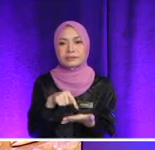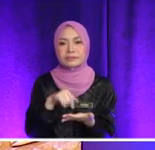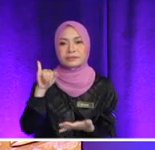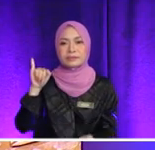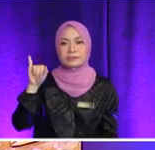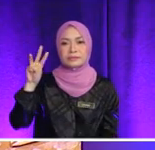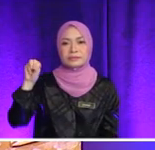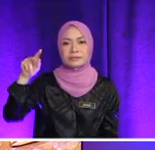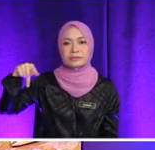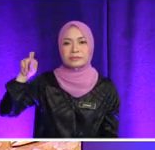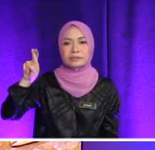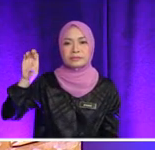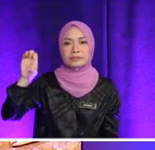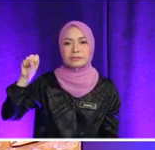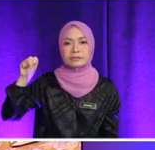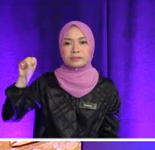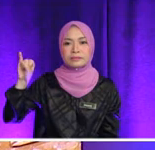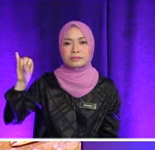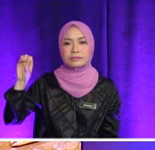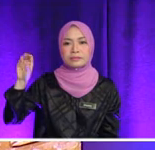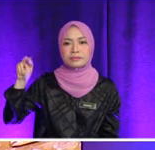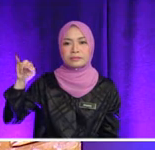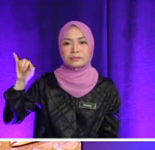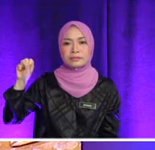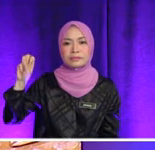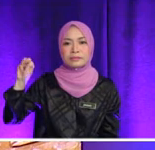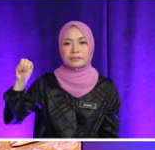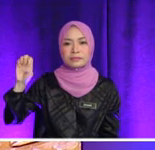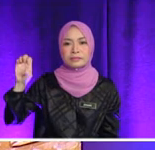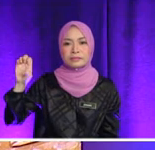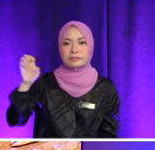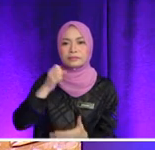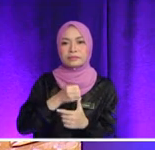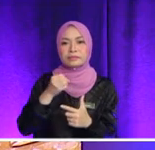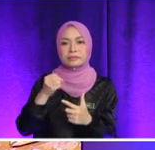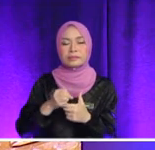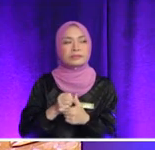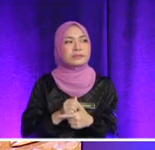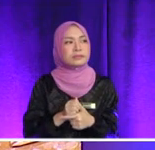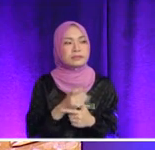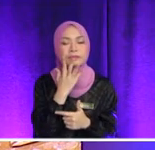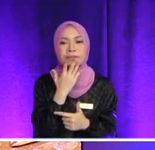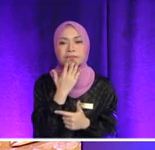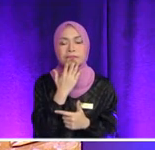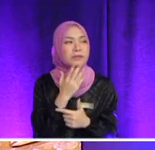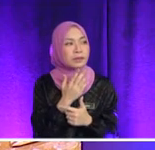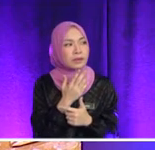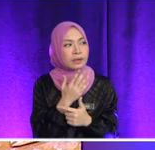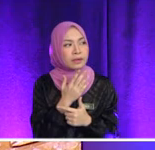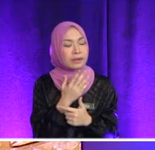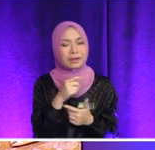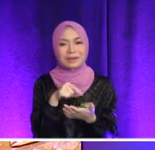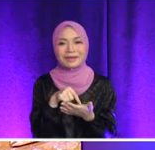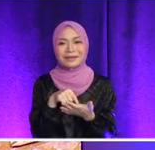kalau saya ubah warnanya mungkin eee warna air laut itu saya ubah kepada warna ungu Oke ataupun saya ubah